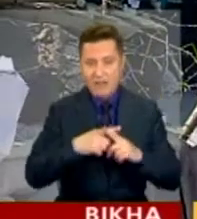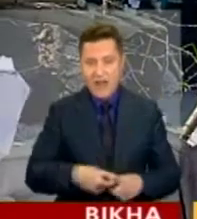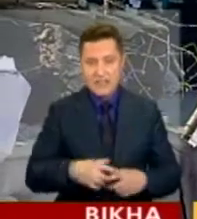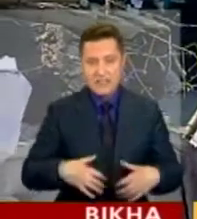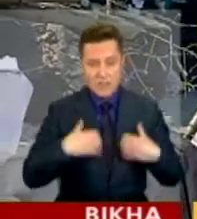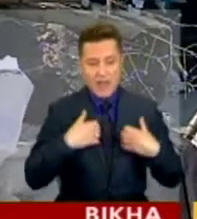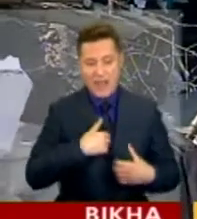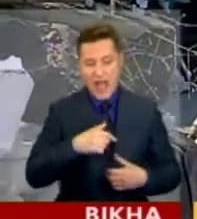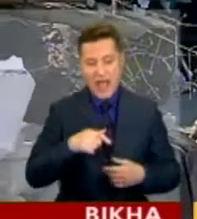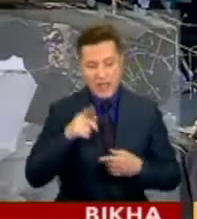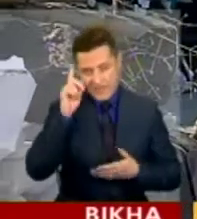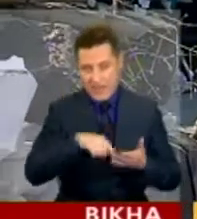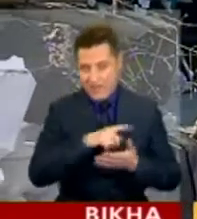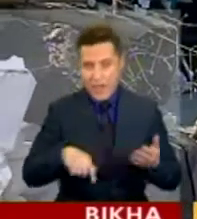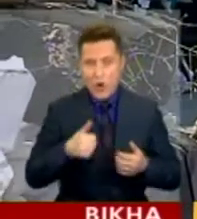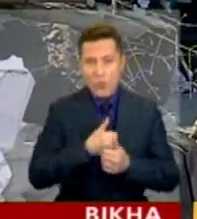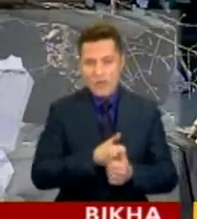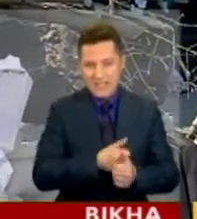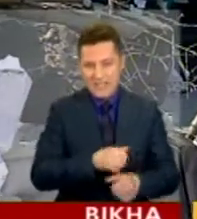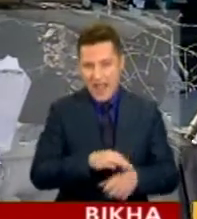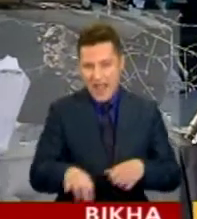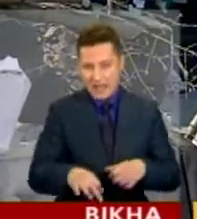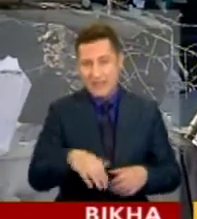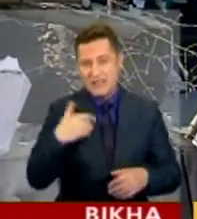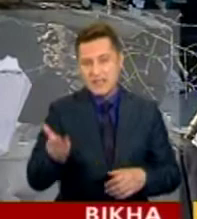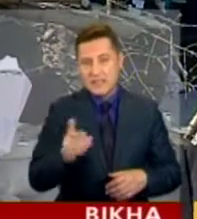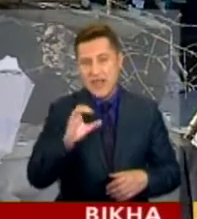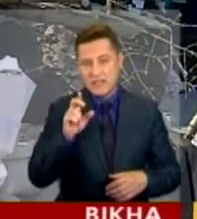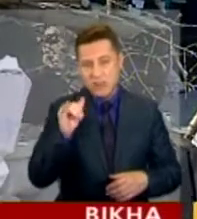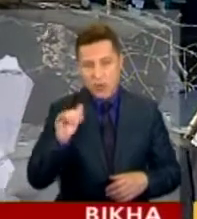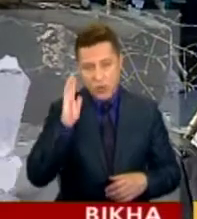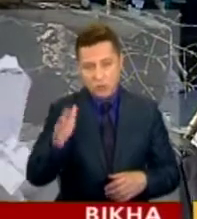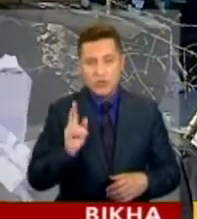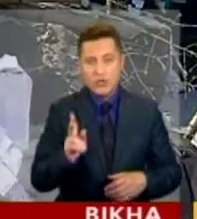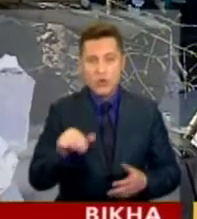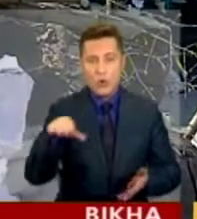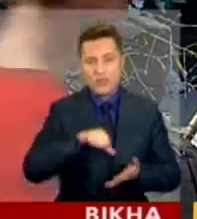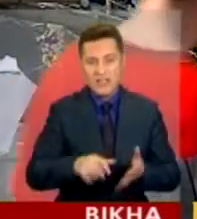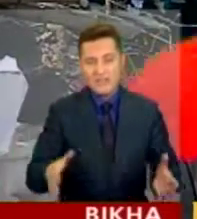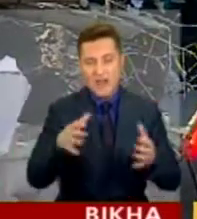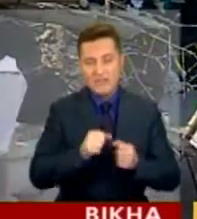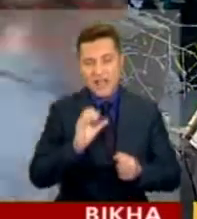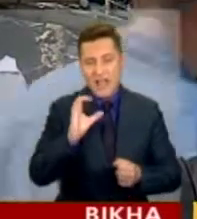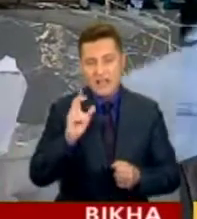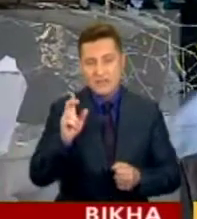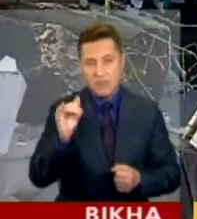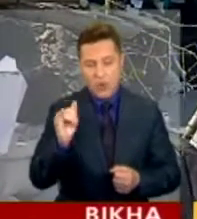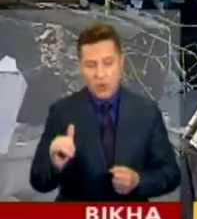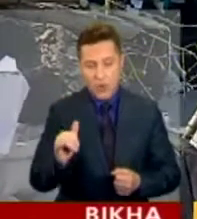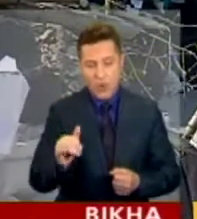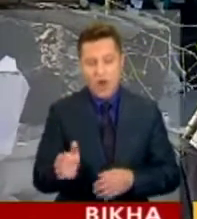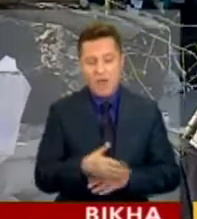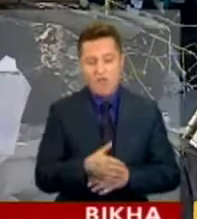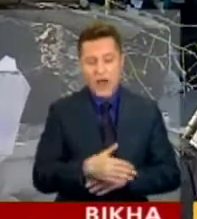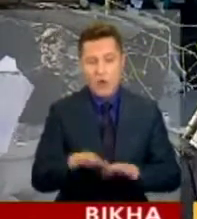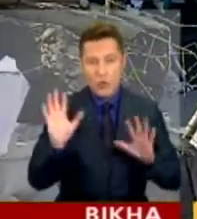вірю. Преслідування зі сторони СБУ все одно буде. Будет всех, кто участвовал во взятии СБУ, в